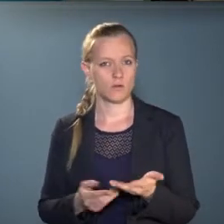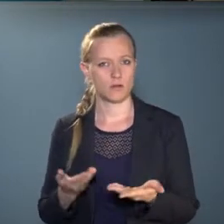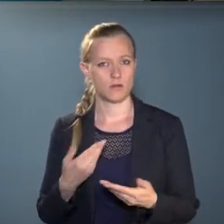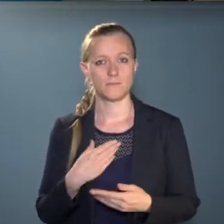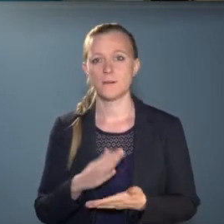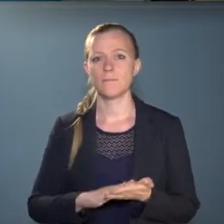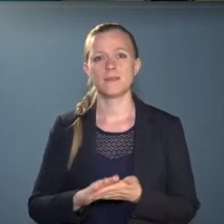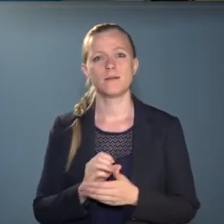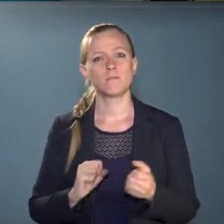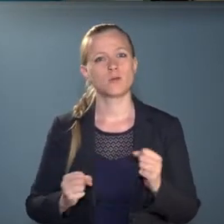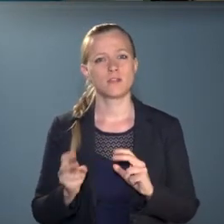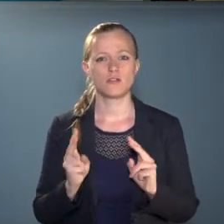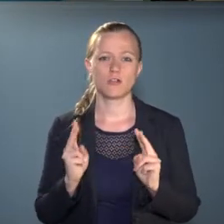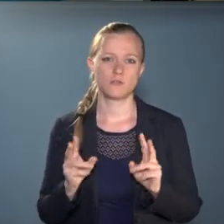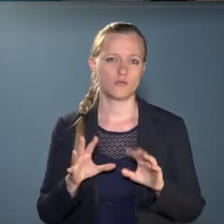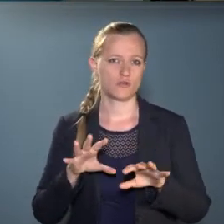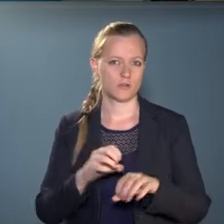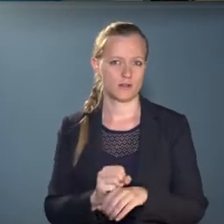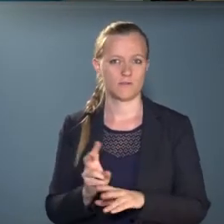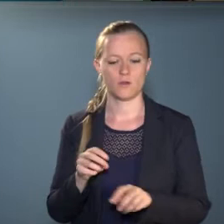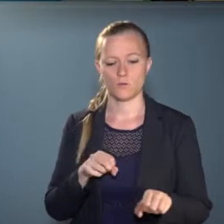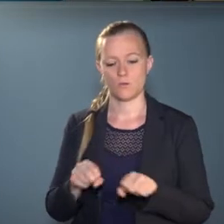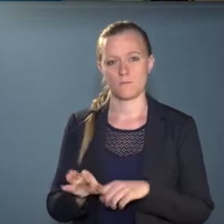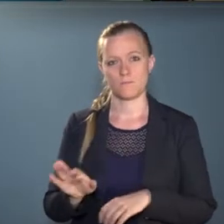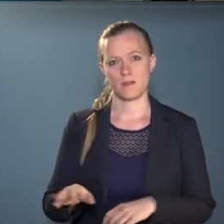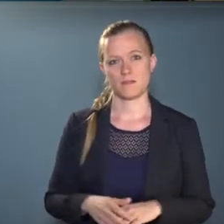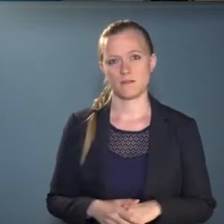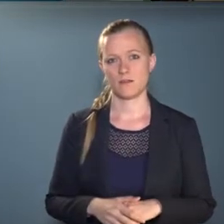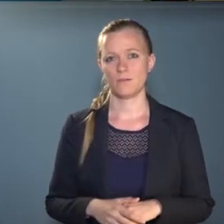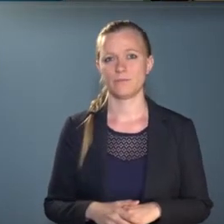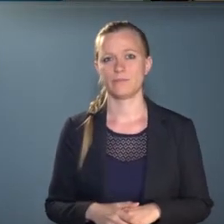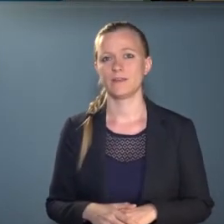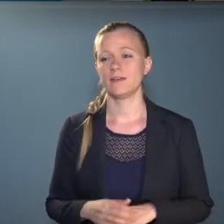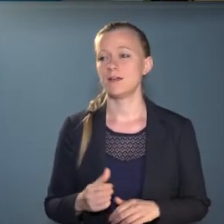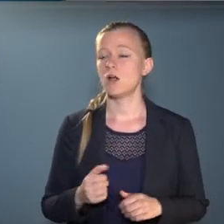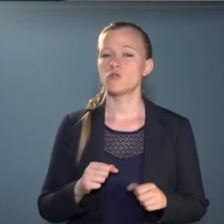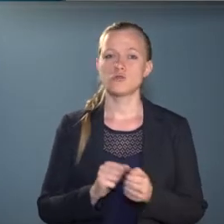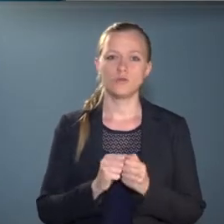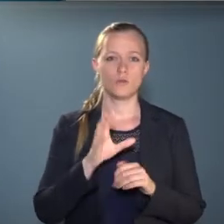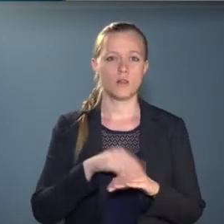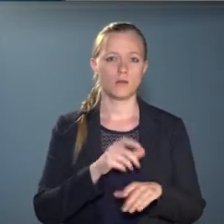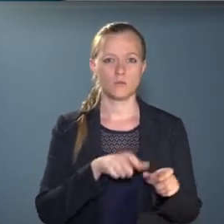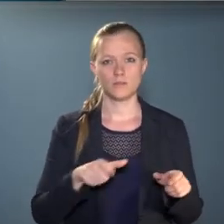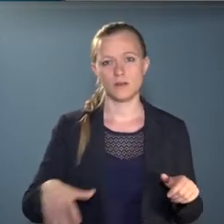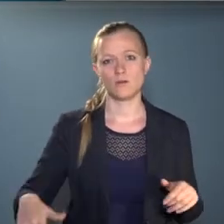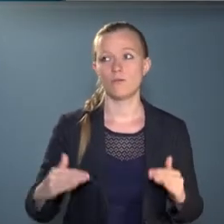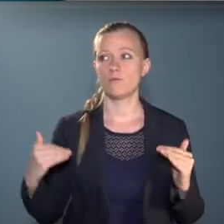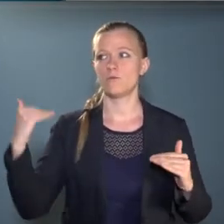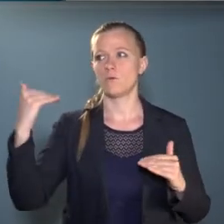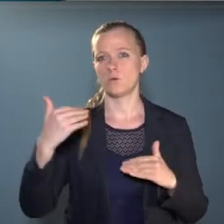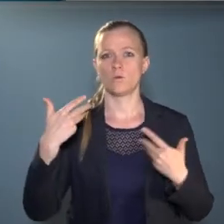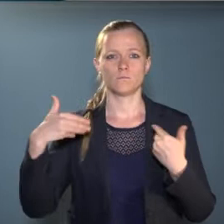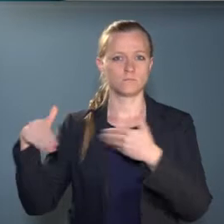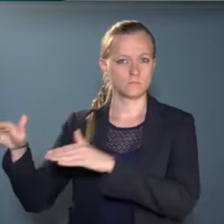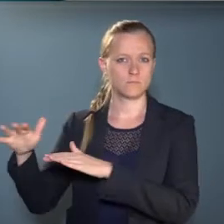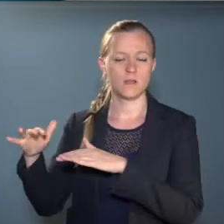milyen mozgástere van az önkormányzatnak, ha valamit lépni akar? Egyrészt a sűrű lakott területek felül szeretnénk, ha elkerülne a